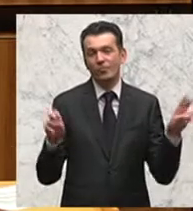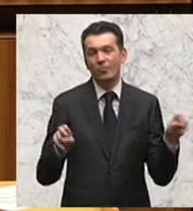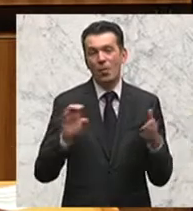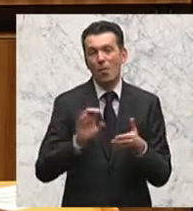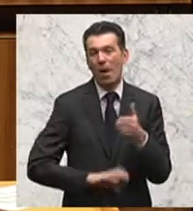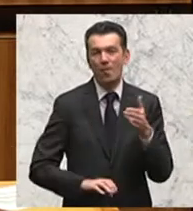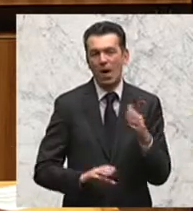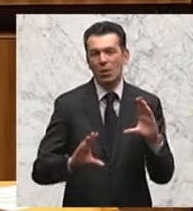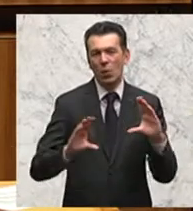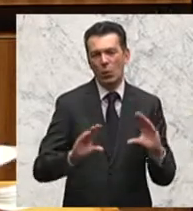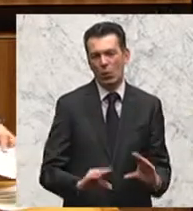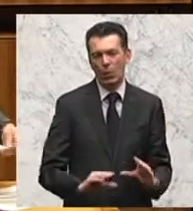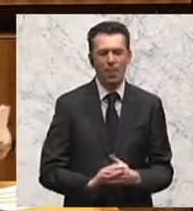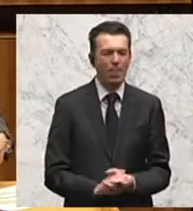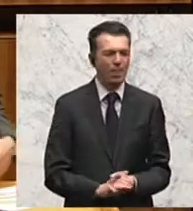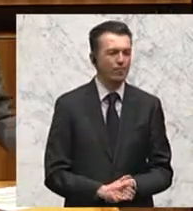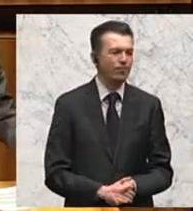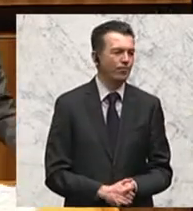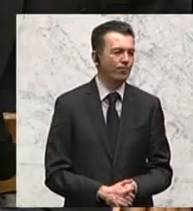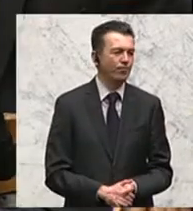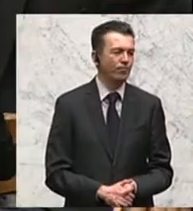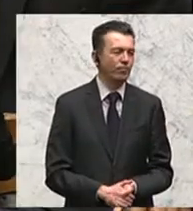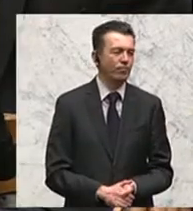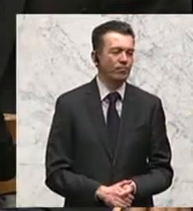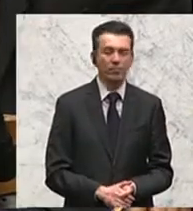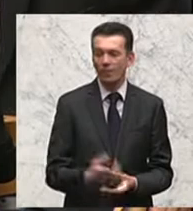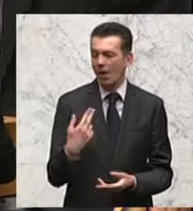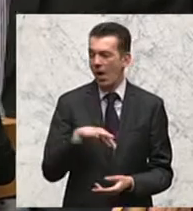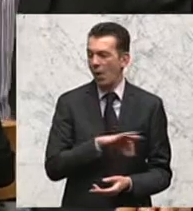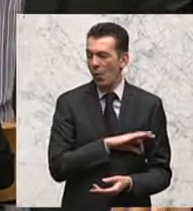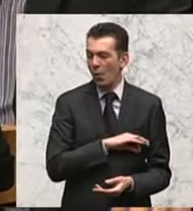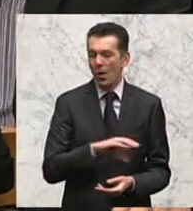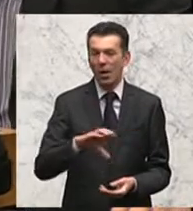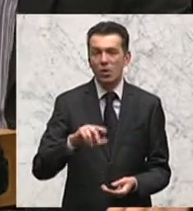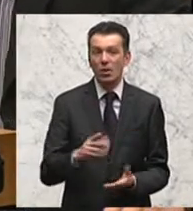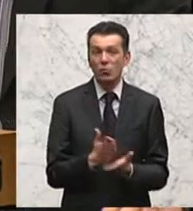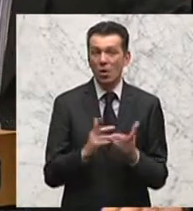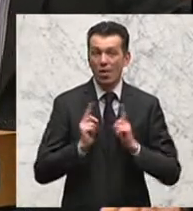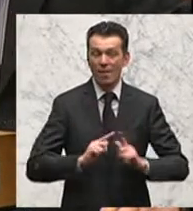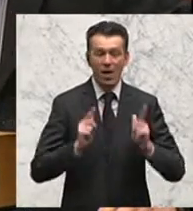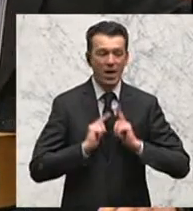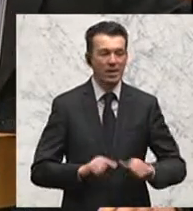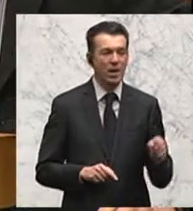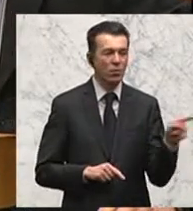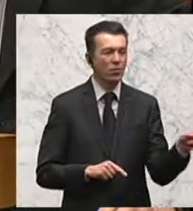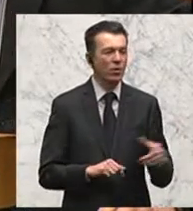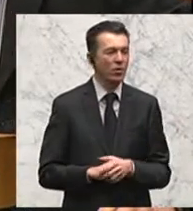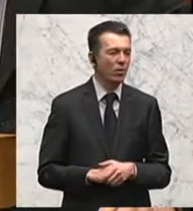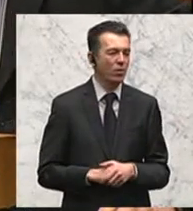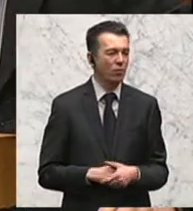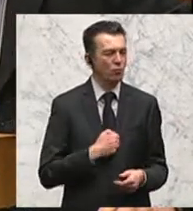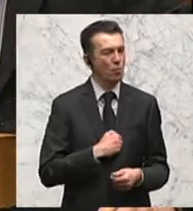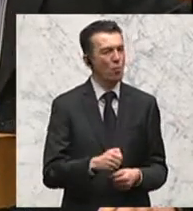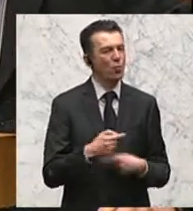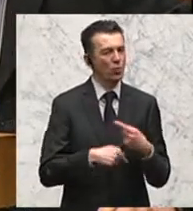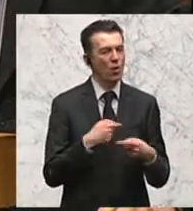sich gesenkt, sehr geehrte Damen und Herren. Zu dem Thema, Herr Kollege Czapp, hätte ich mir schon erwartet, dass Sie in Ihrer mutvollen Rolle als Abgeordneter,